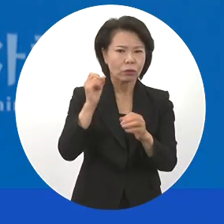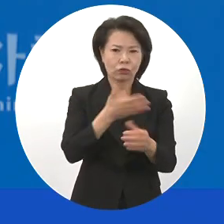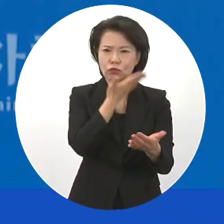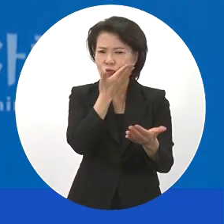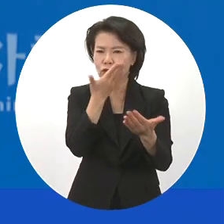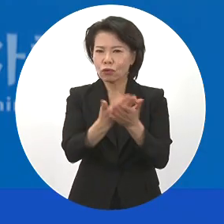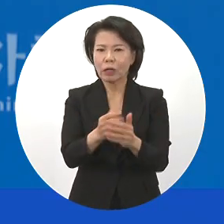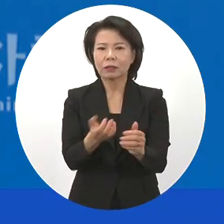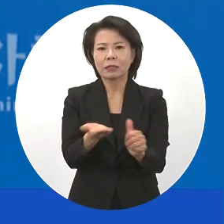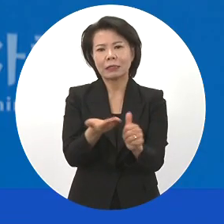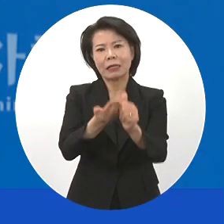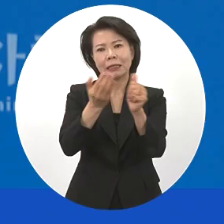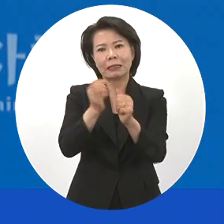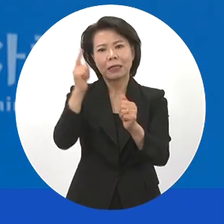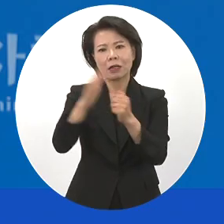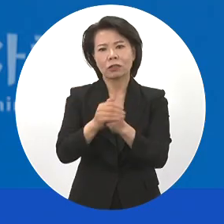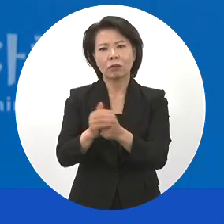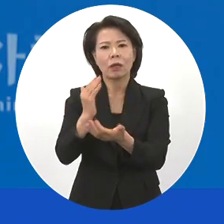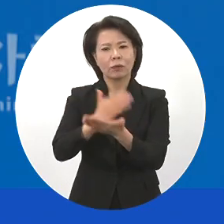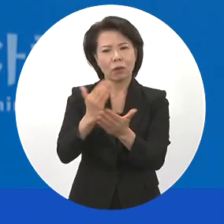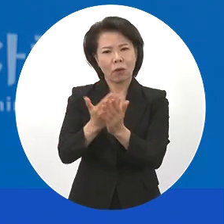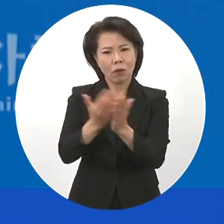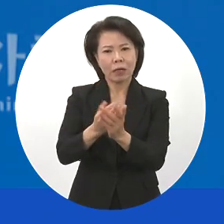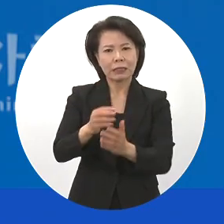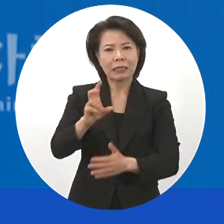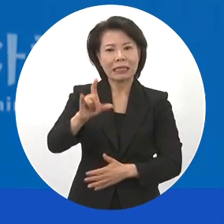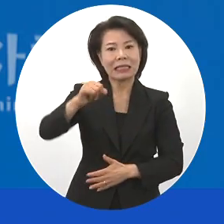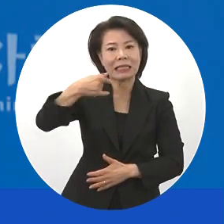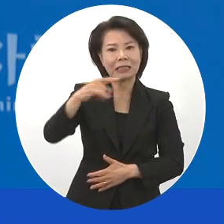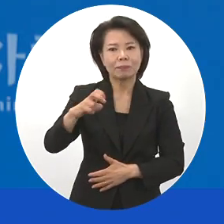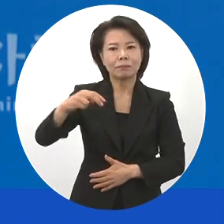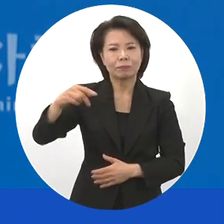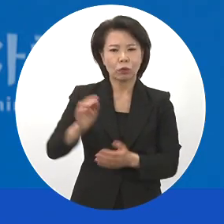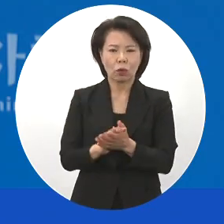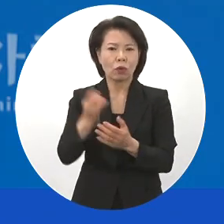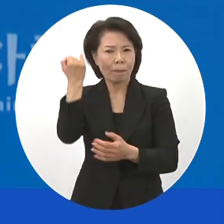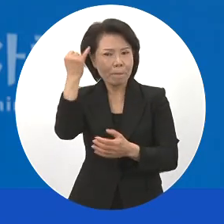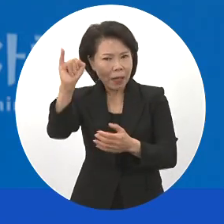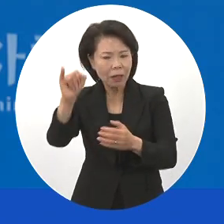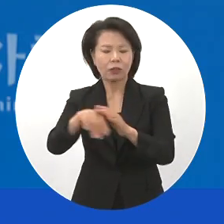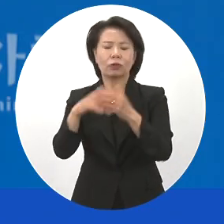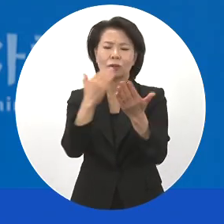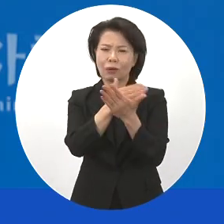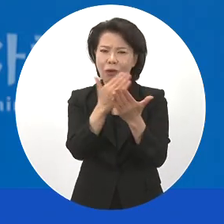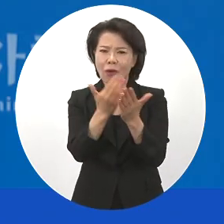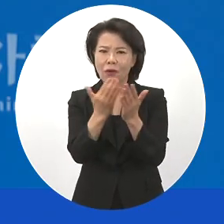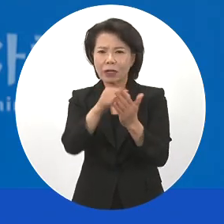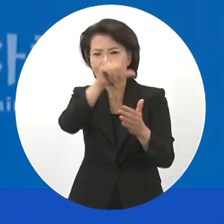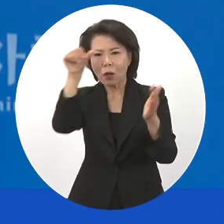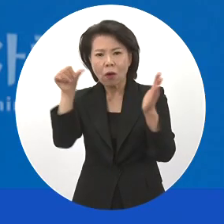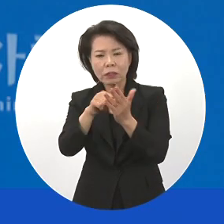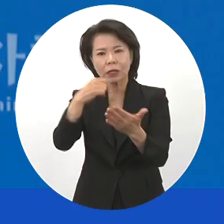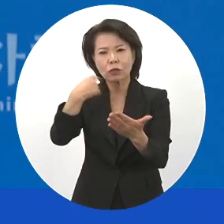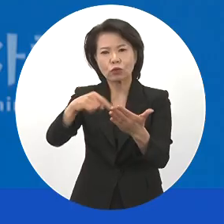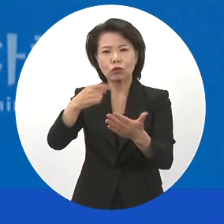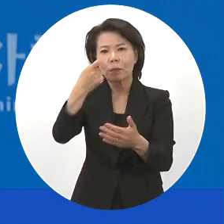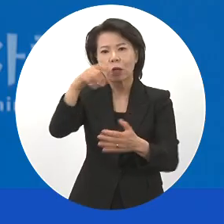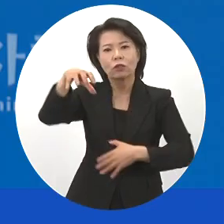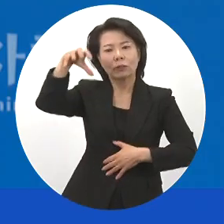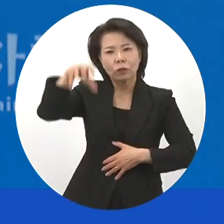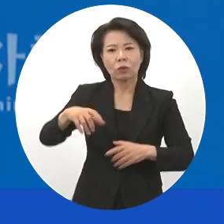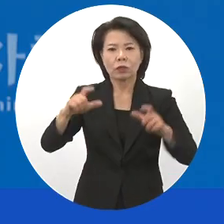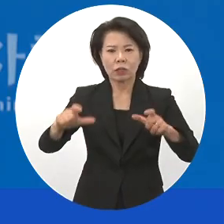양성, 지산학연 이음 도둠 성장, 제2비즈니스 캠퍼스 창업, 평생교육